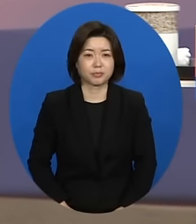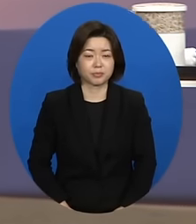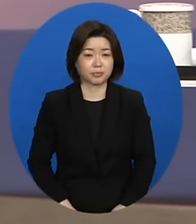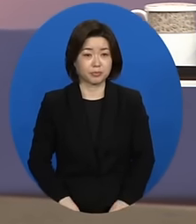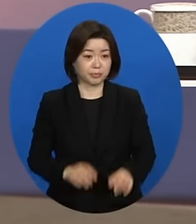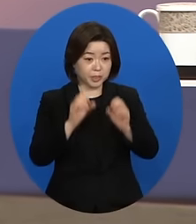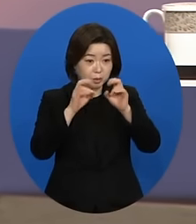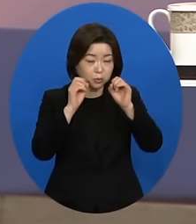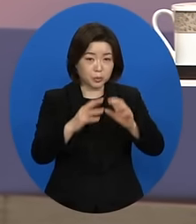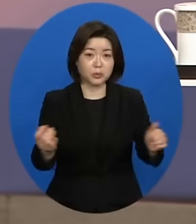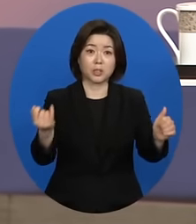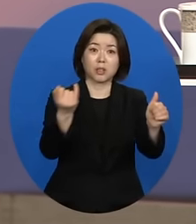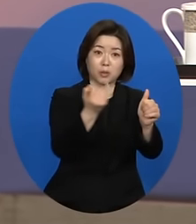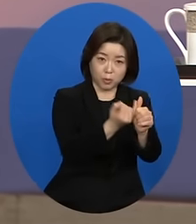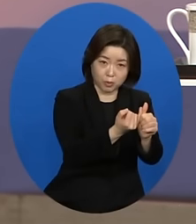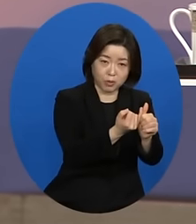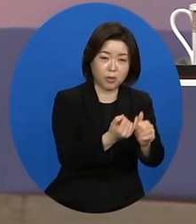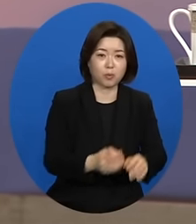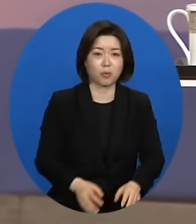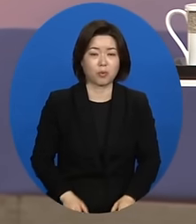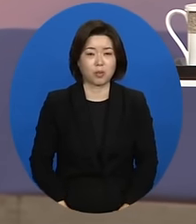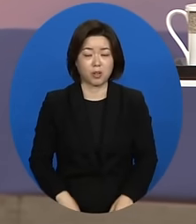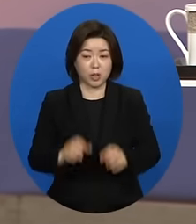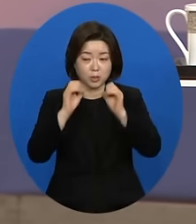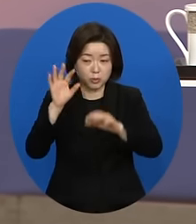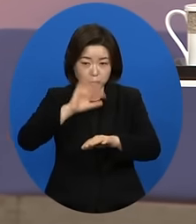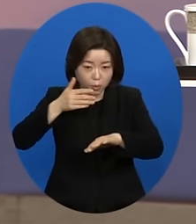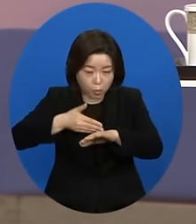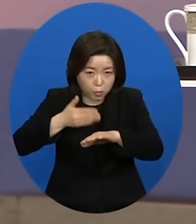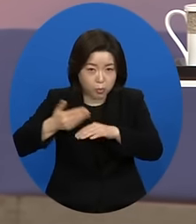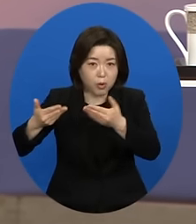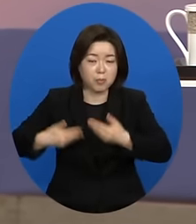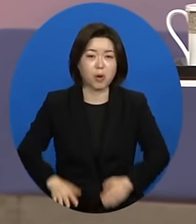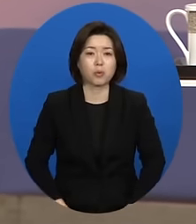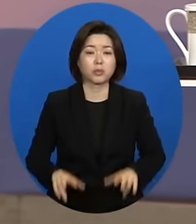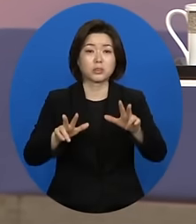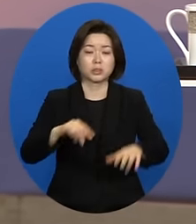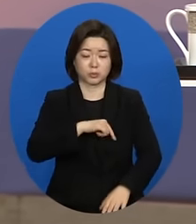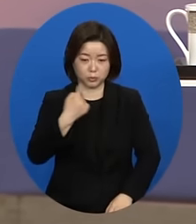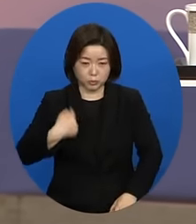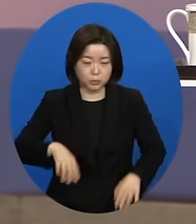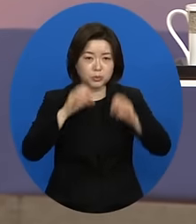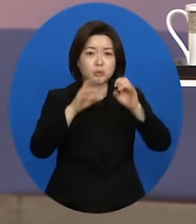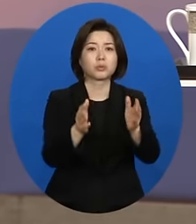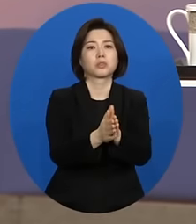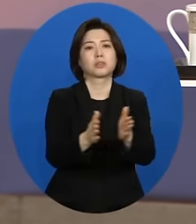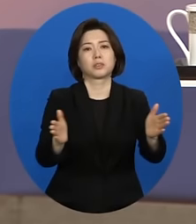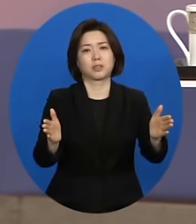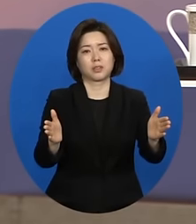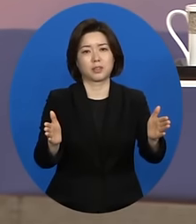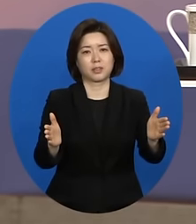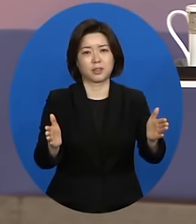선교사와 결혼을 하고 선교 훈련을 받고 지금 중국 선교를 시작했습니다.